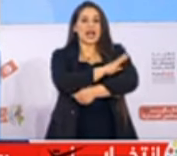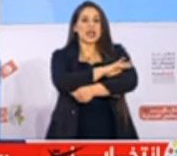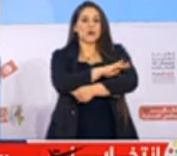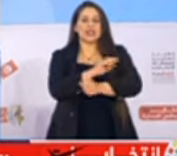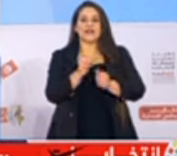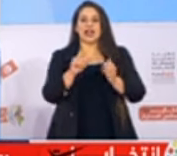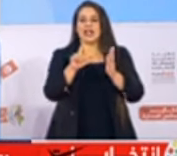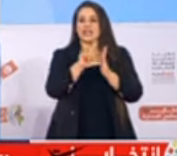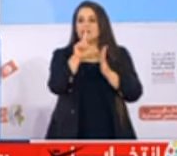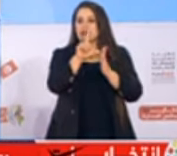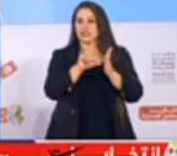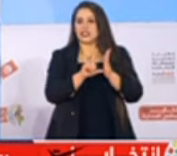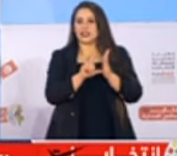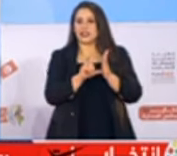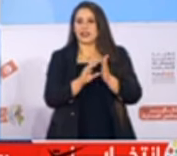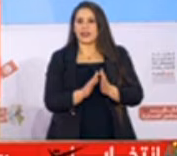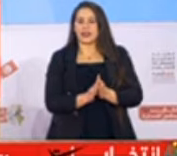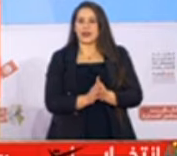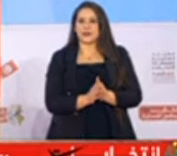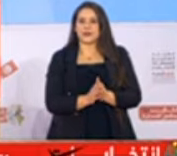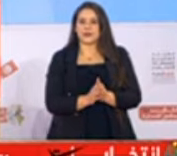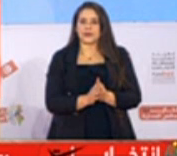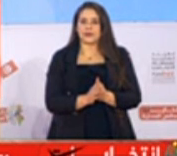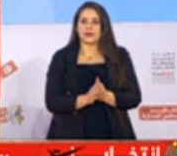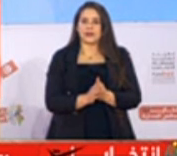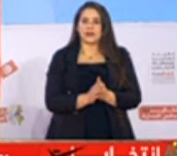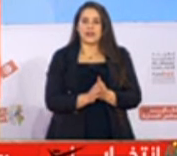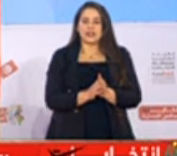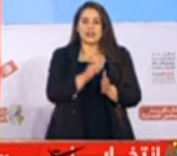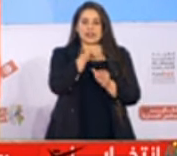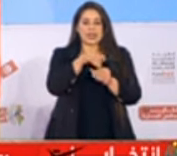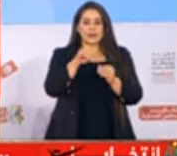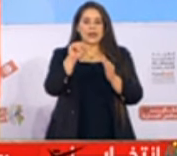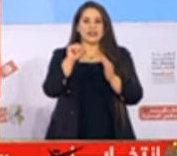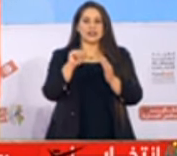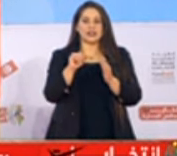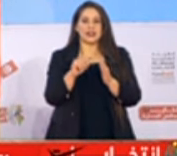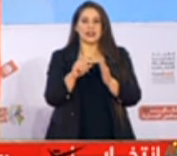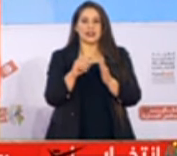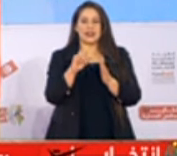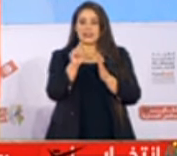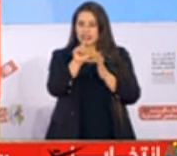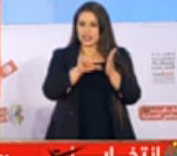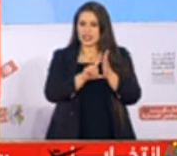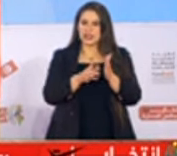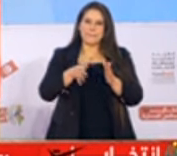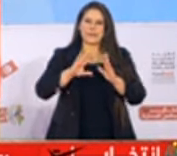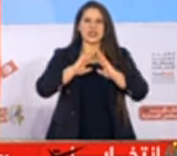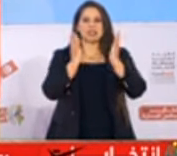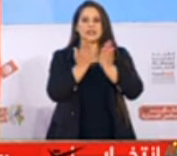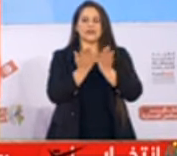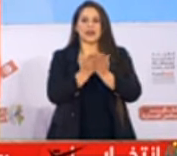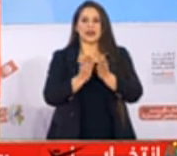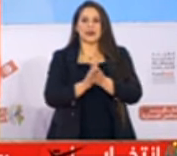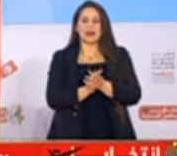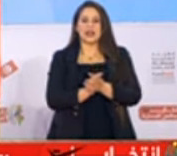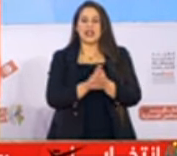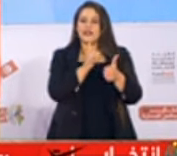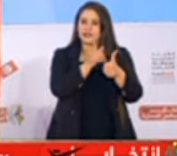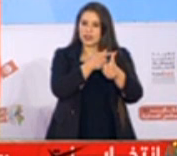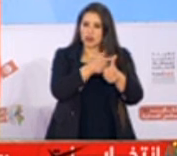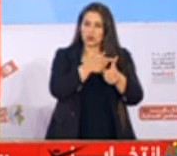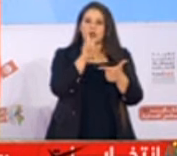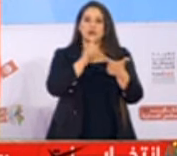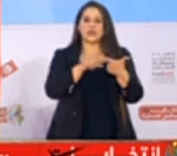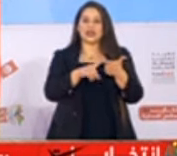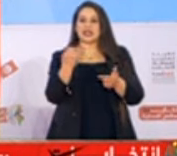الجانب الوظيفة التشريعية معناها انتخابات التشريعية بصفة عامة، الغرفة الأولى في دورة أولى ودورة ثانية النسب